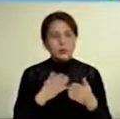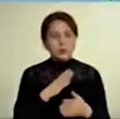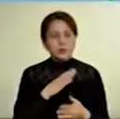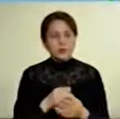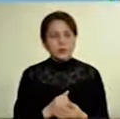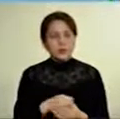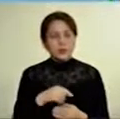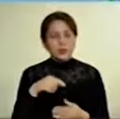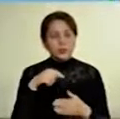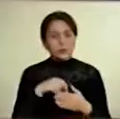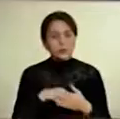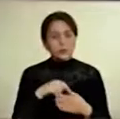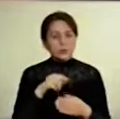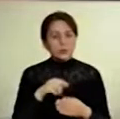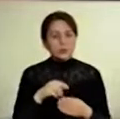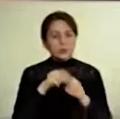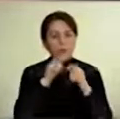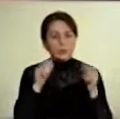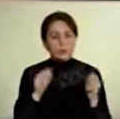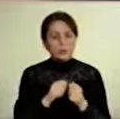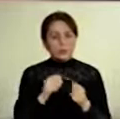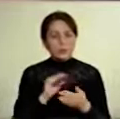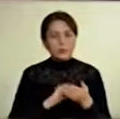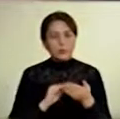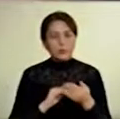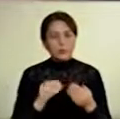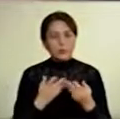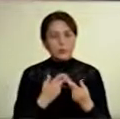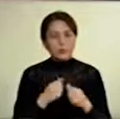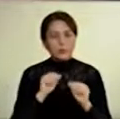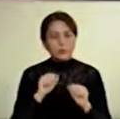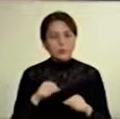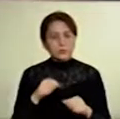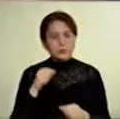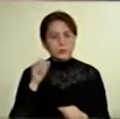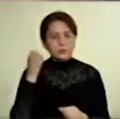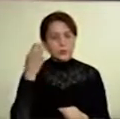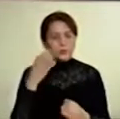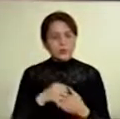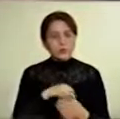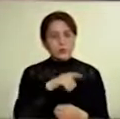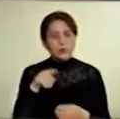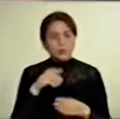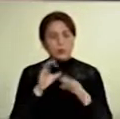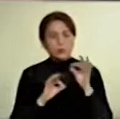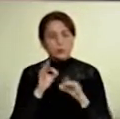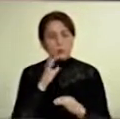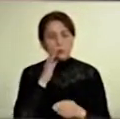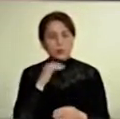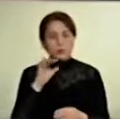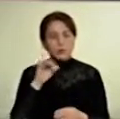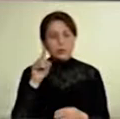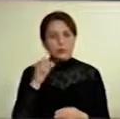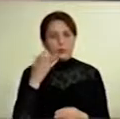hech ikkilanmay ularni formulalarga qo'yishni bilasiz. Lekin ularni o'lchayotgan paytingizda esa yuz har